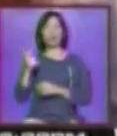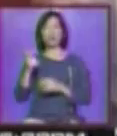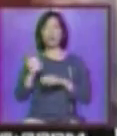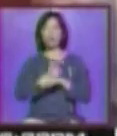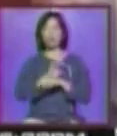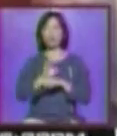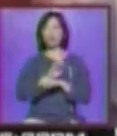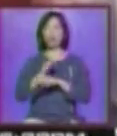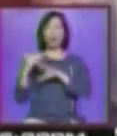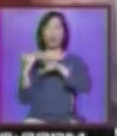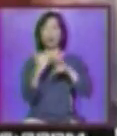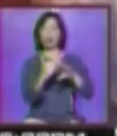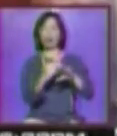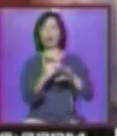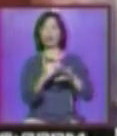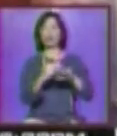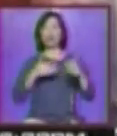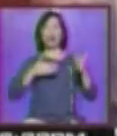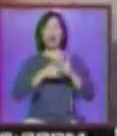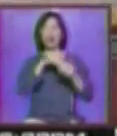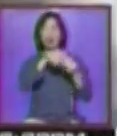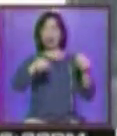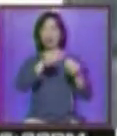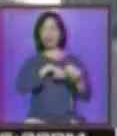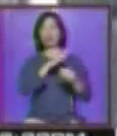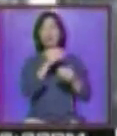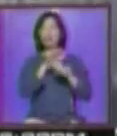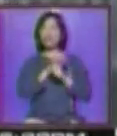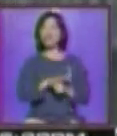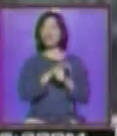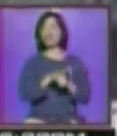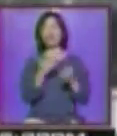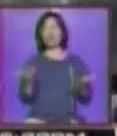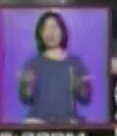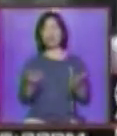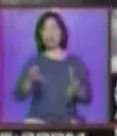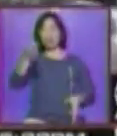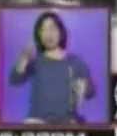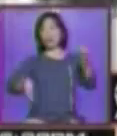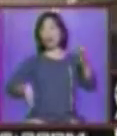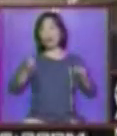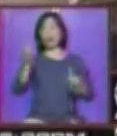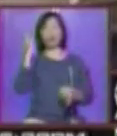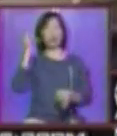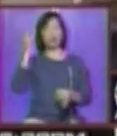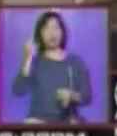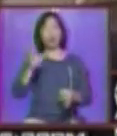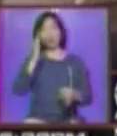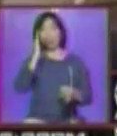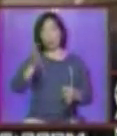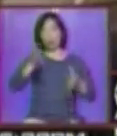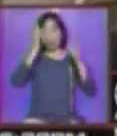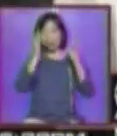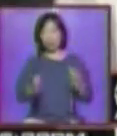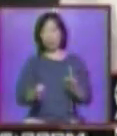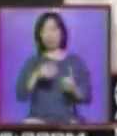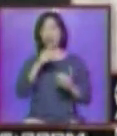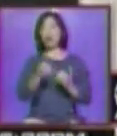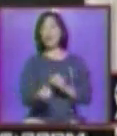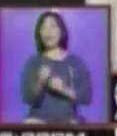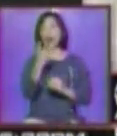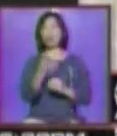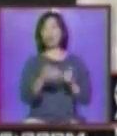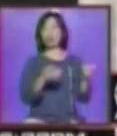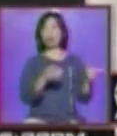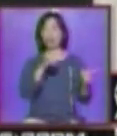against harassment and discrimination. Ang trial jury raw sa California ang magtatakda ng dapat bayaran na danyos